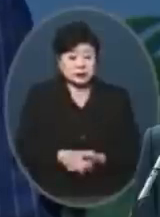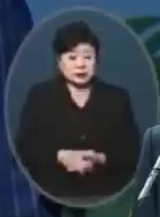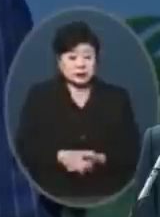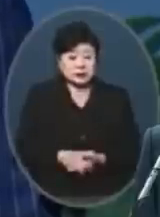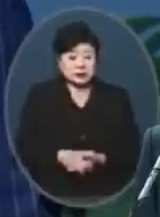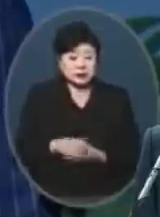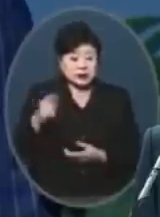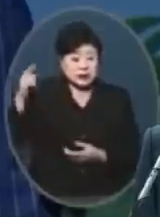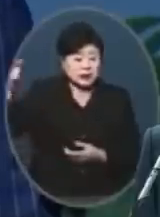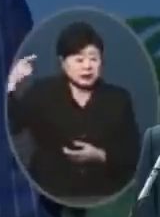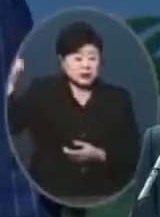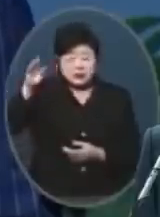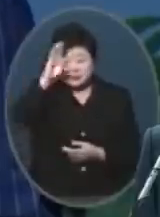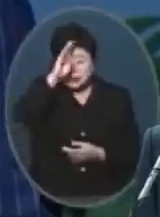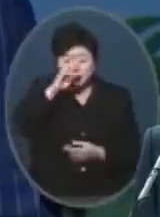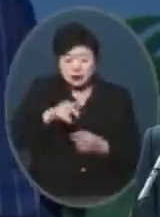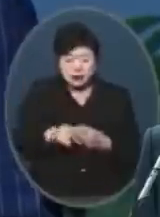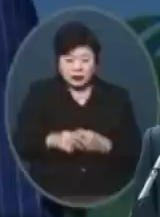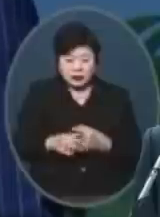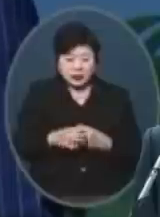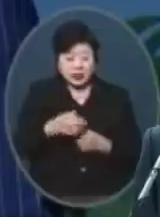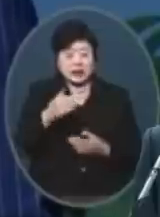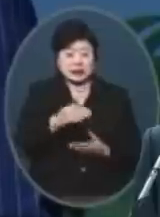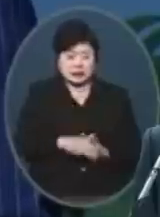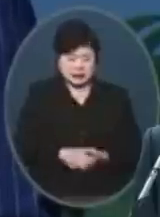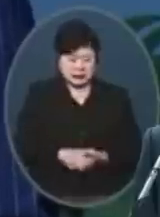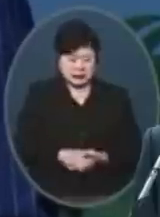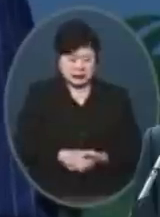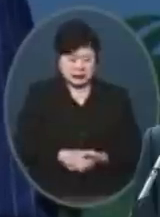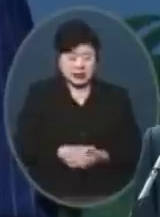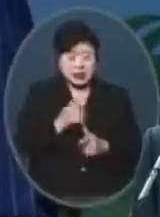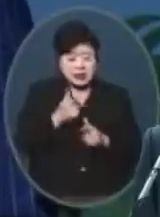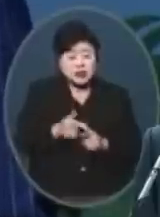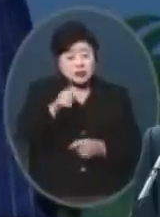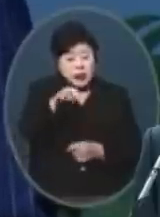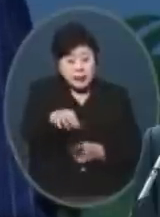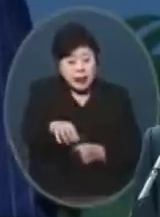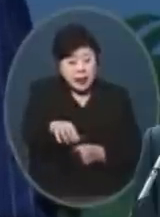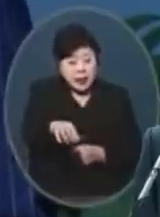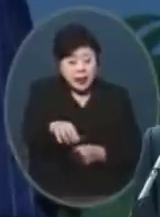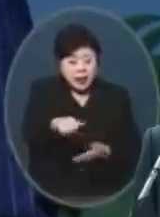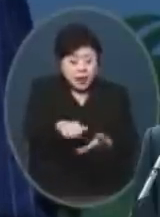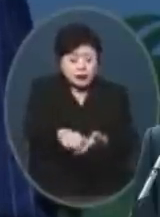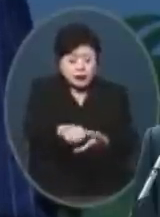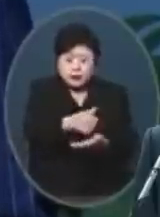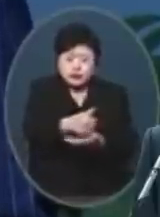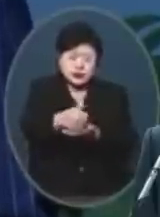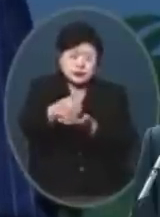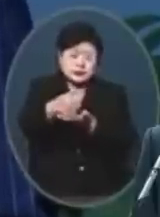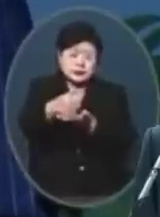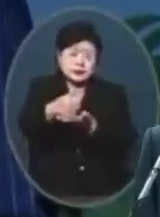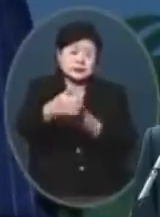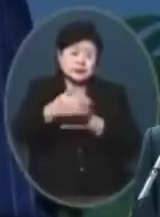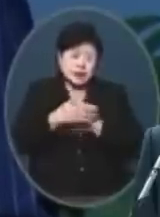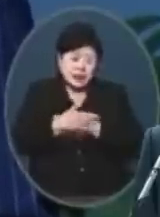정신병원에 가야 되는데 그럴 때 예수님 앞에 엎드려서 주님